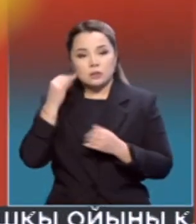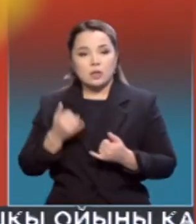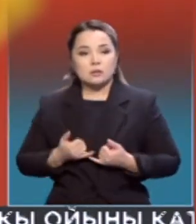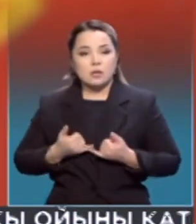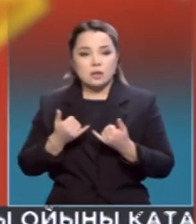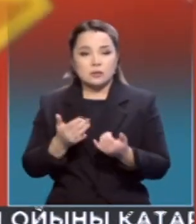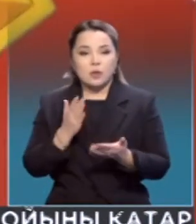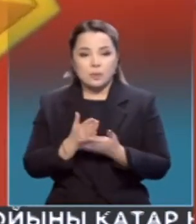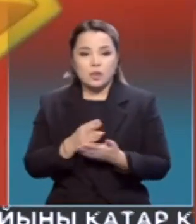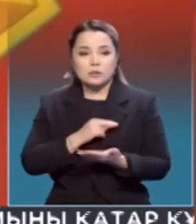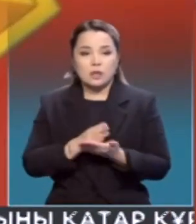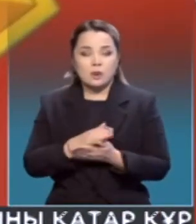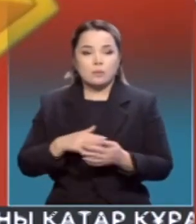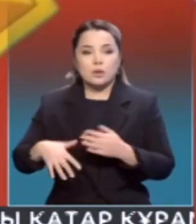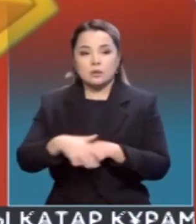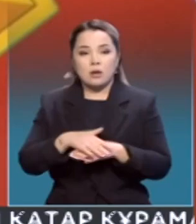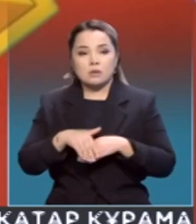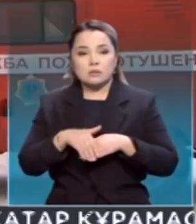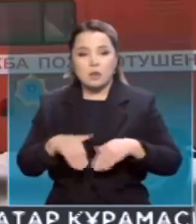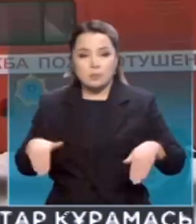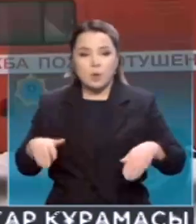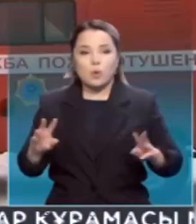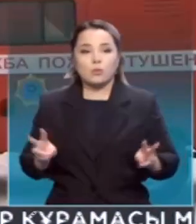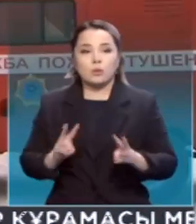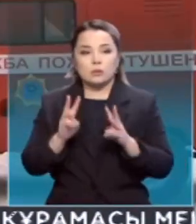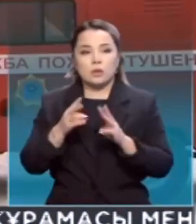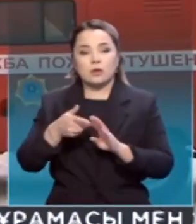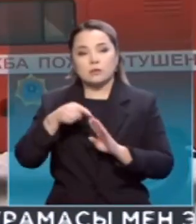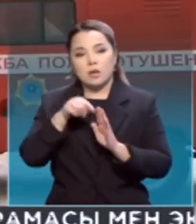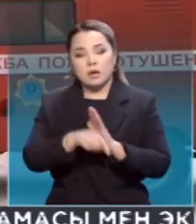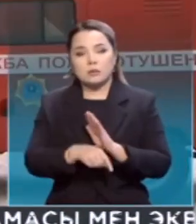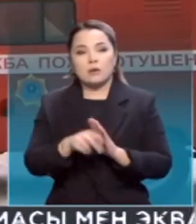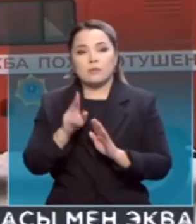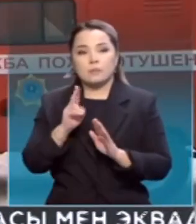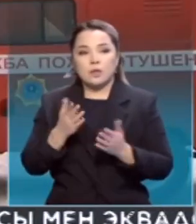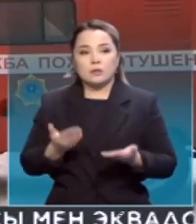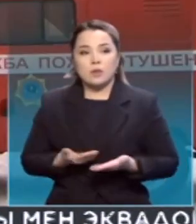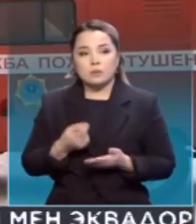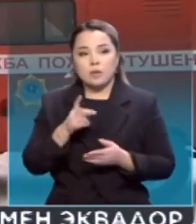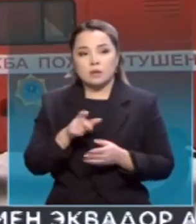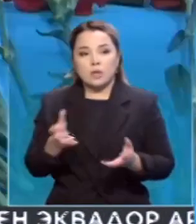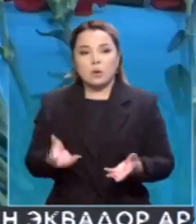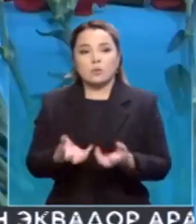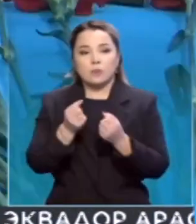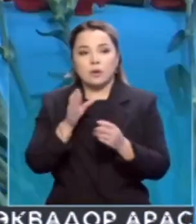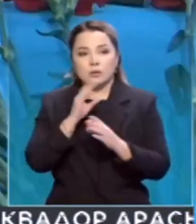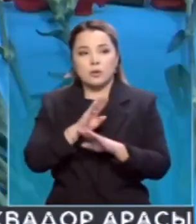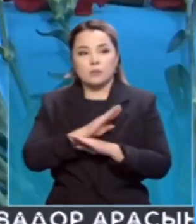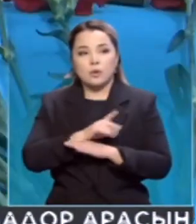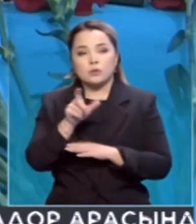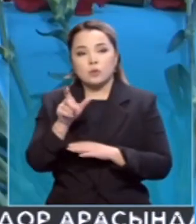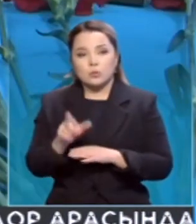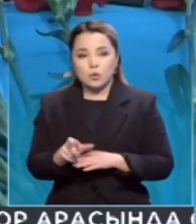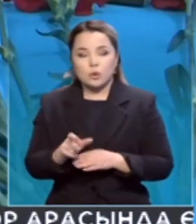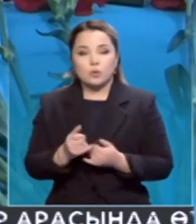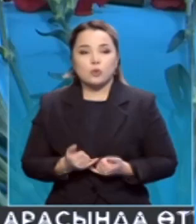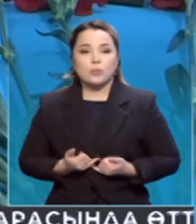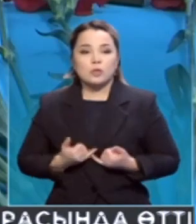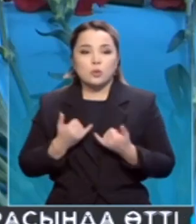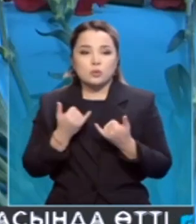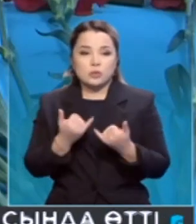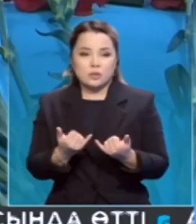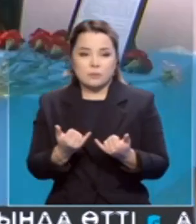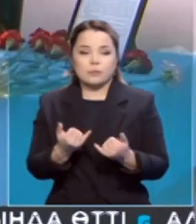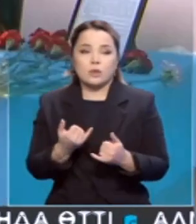Өздері қызмет ететін мекеменің ауласында сап түсіп өртеніп жатқан пәтердің ішінен бірнеше адамды құтқарып үлгерген марқұмның рухына құрмет